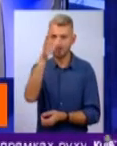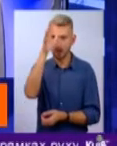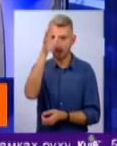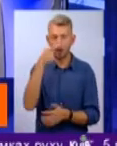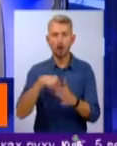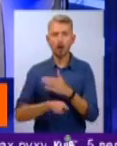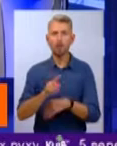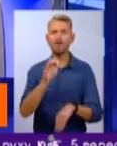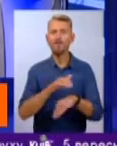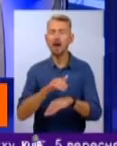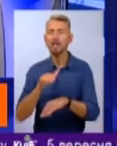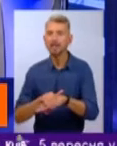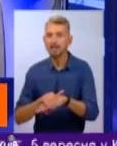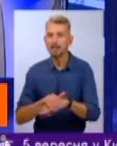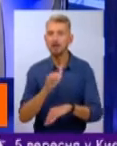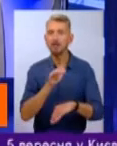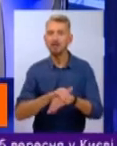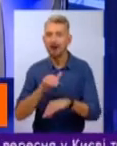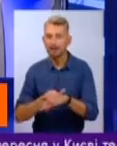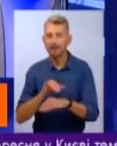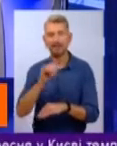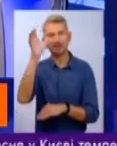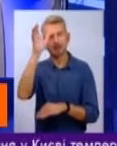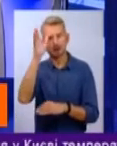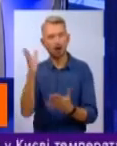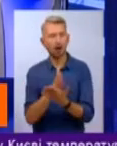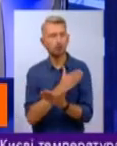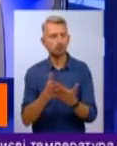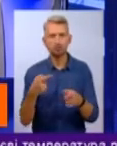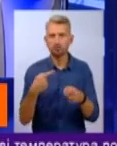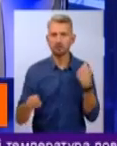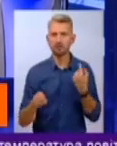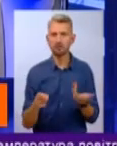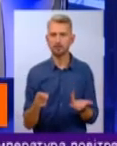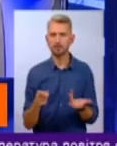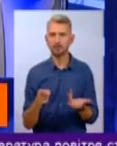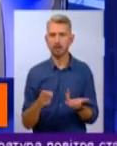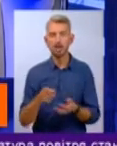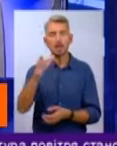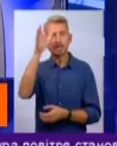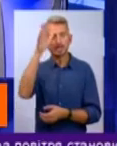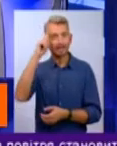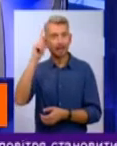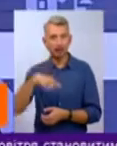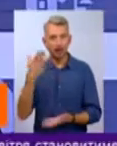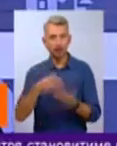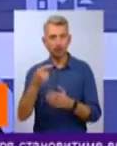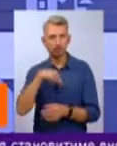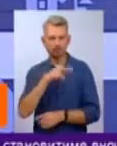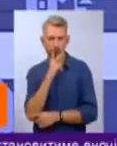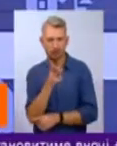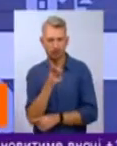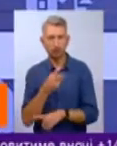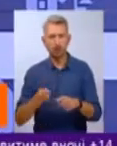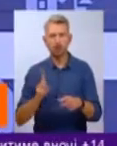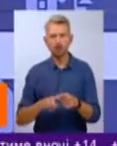Бо факти і знання – це абсолютно різні речі. Знання, от якщо ми внутрішньо поглянемо,